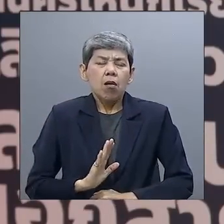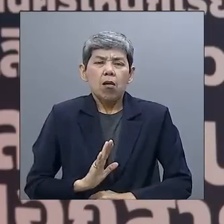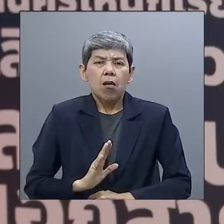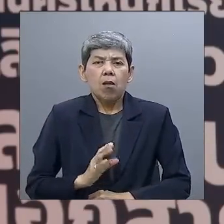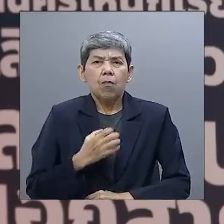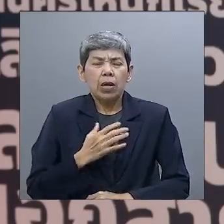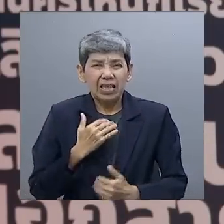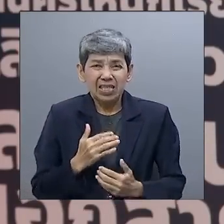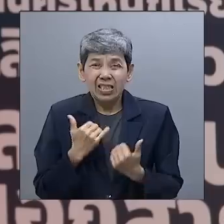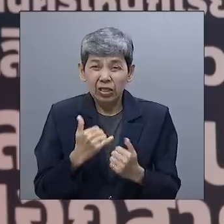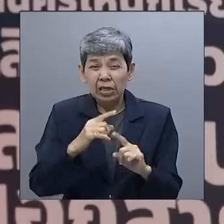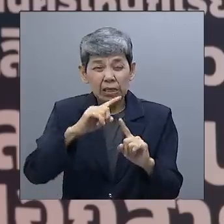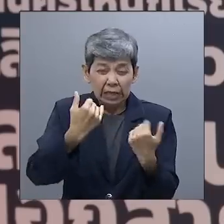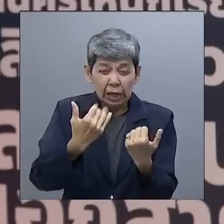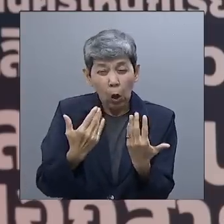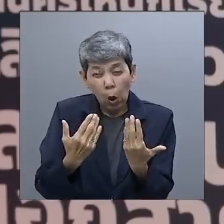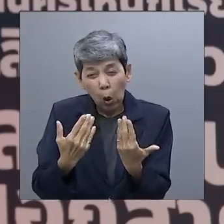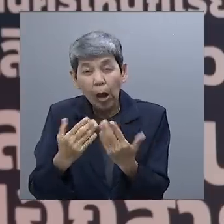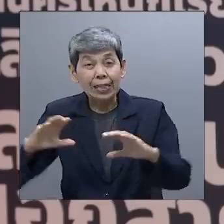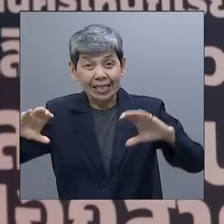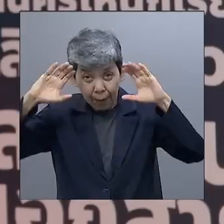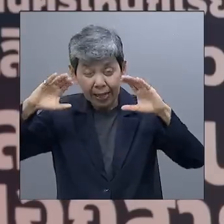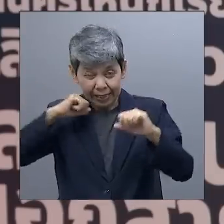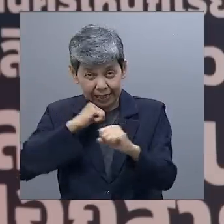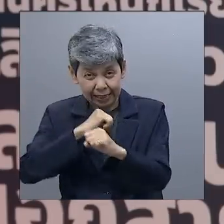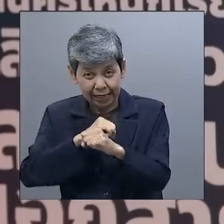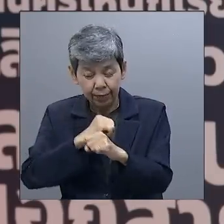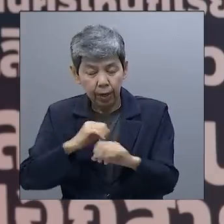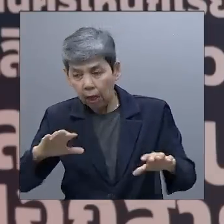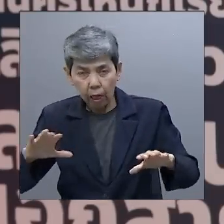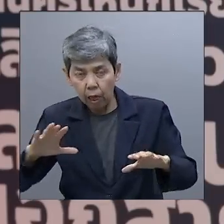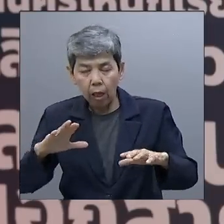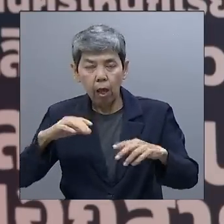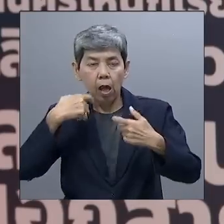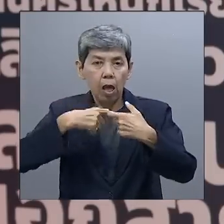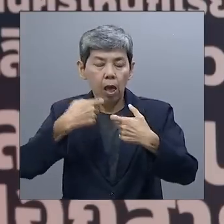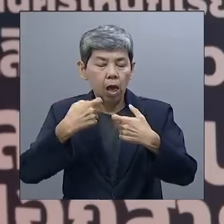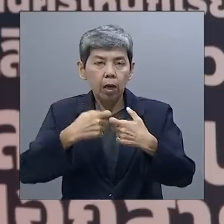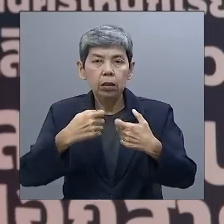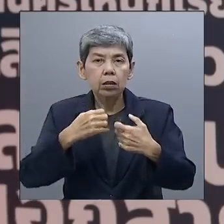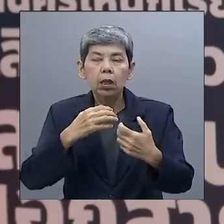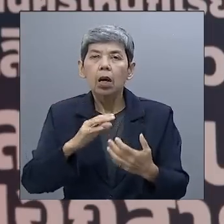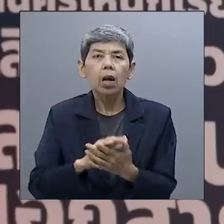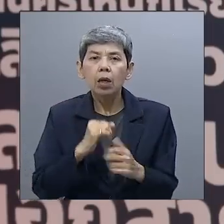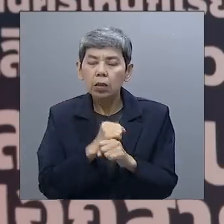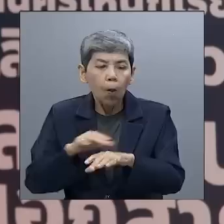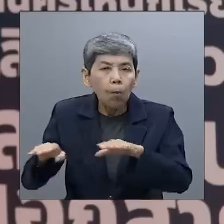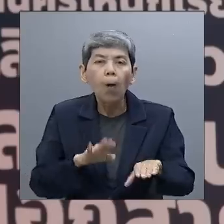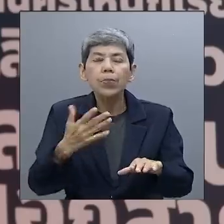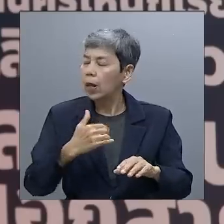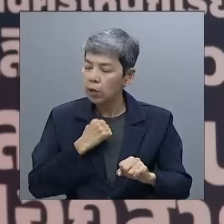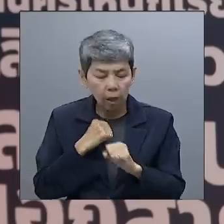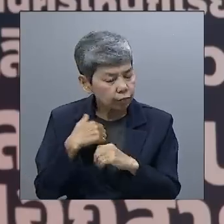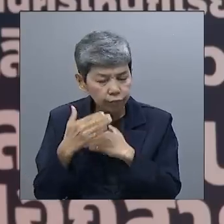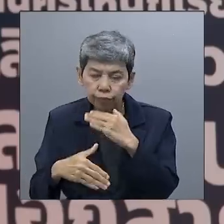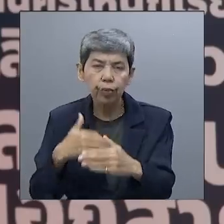ให้ในช่วงเวลาเดือน2เดือนก่อนที่จะเป็นรัฐบาลได้จริงๆเนี่ยมันหมดไปกับการที่ไม่ได้เตรียมพร้อมนะครับผมคิดว่